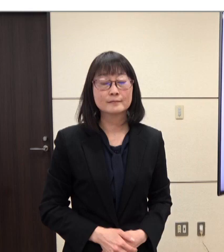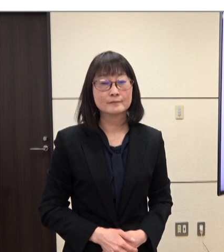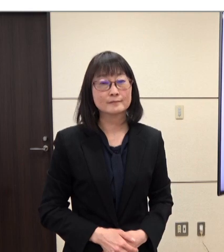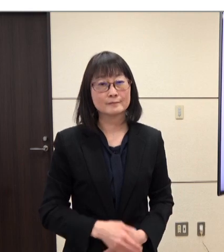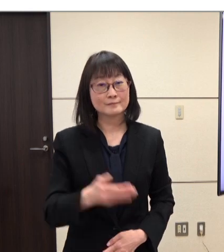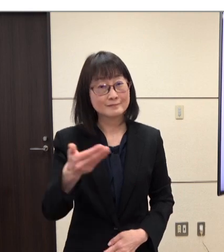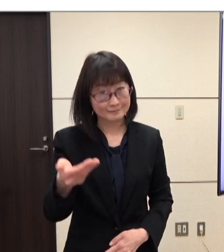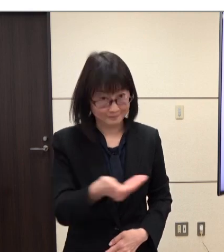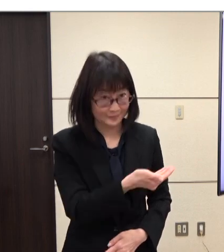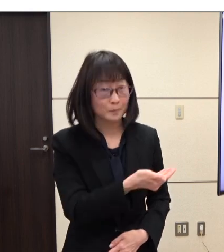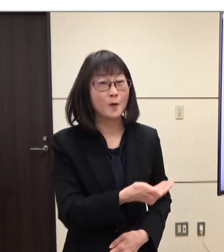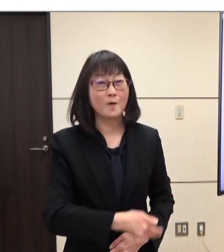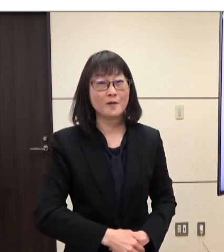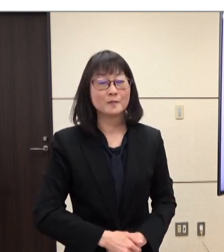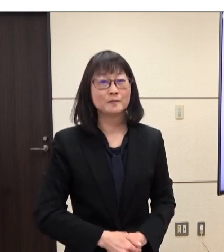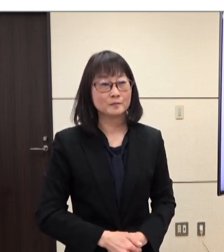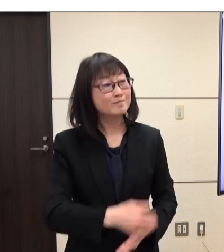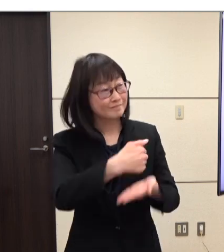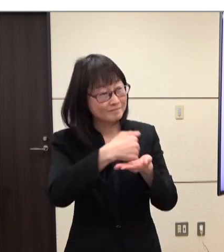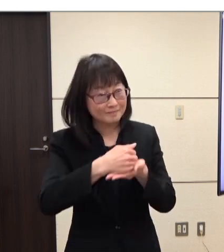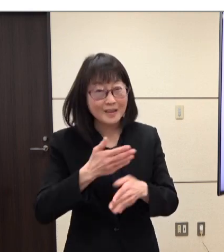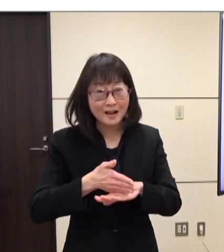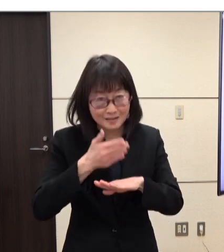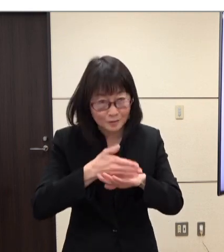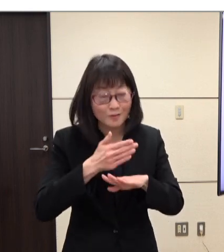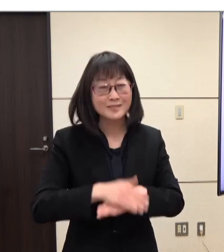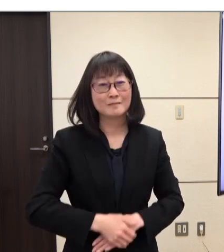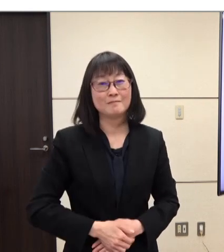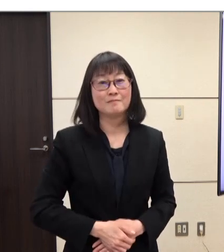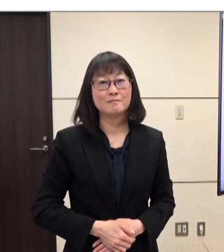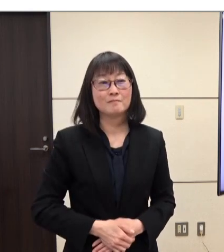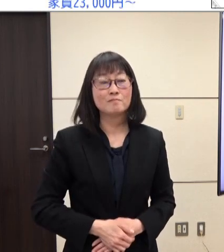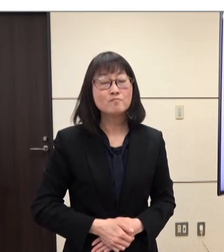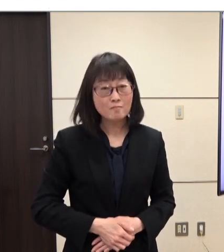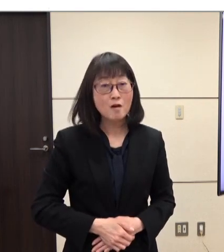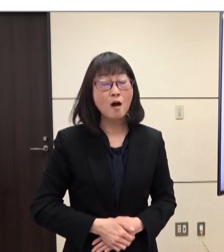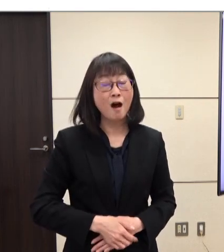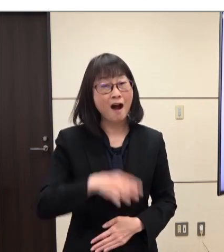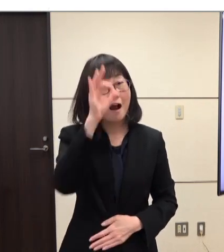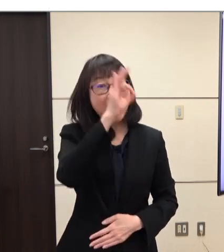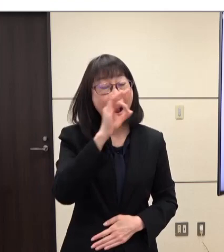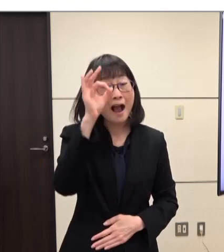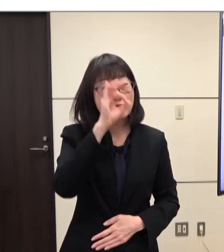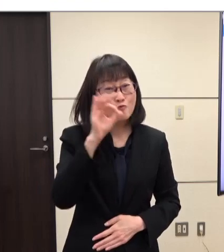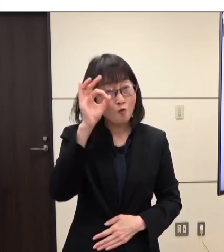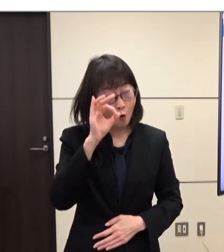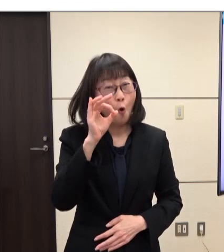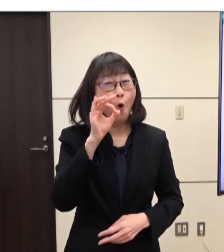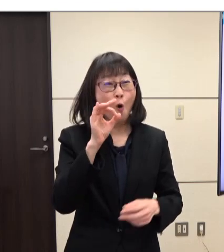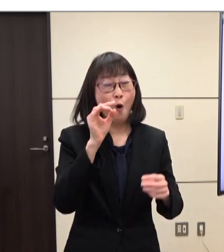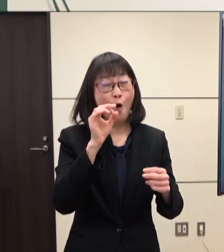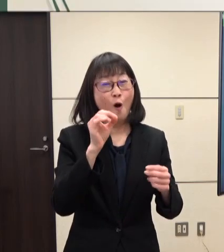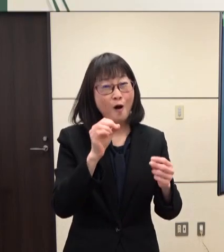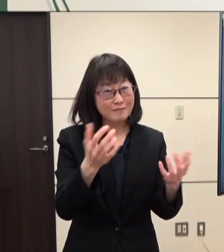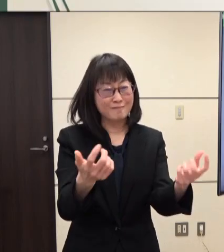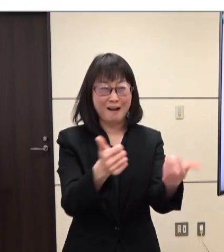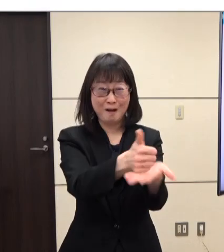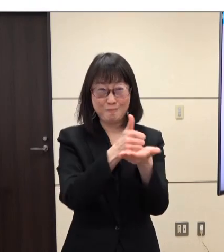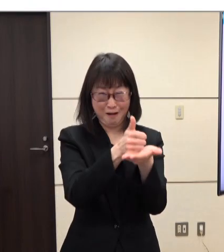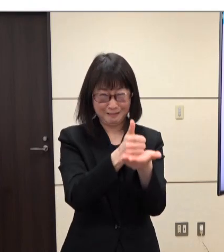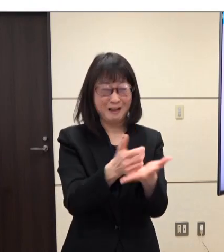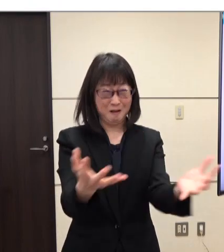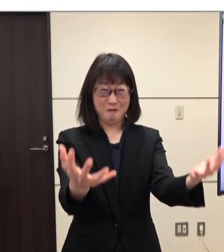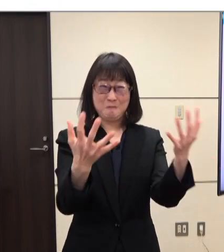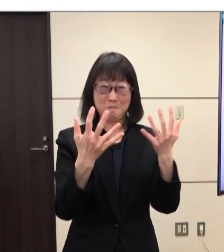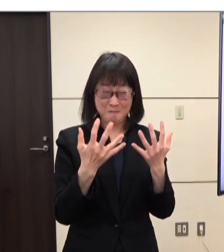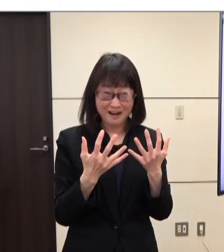民営新聞の関です。ご説明ありがとうございました。はい、まず観光客の入り込み数なんですけれども、 はい、 足元1月から4月、ま